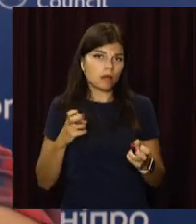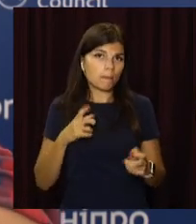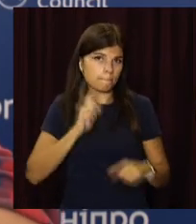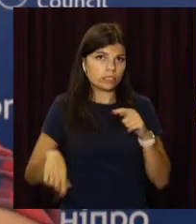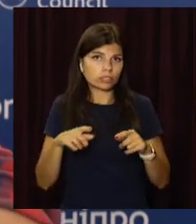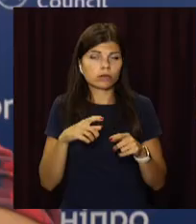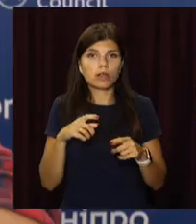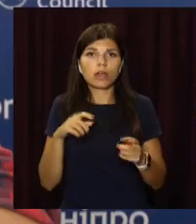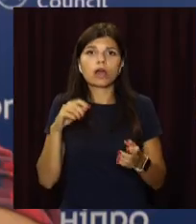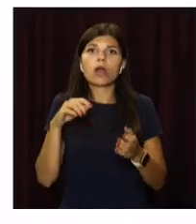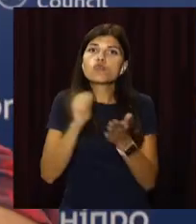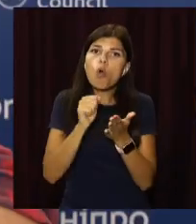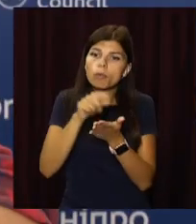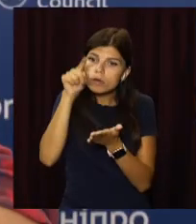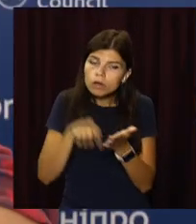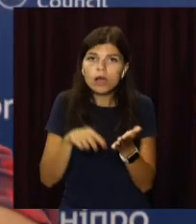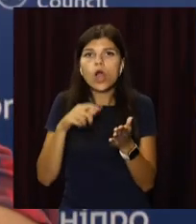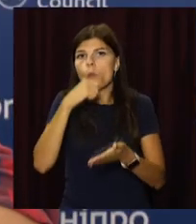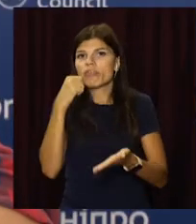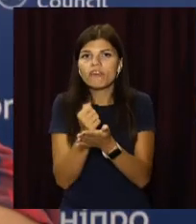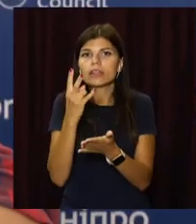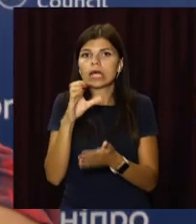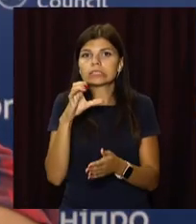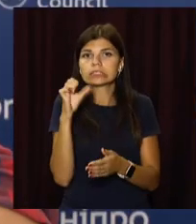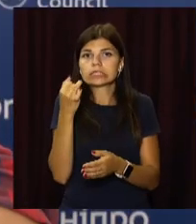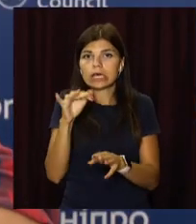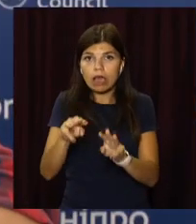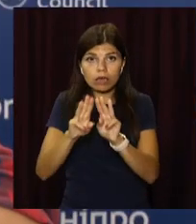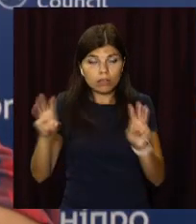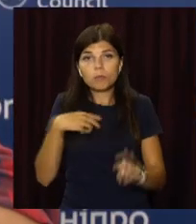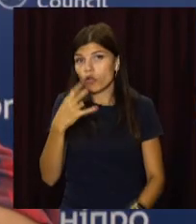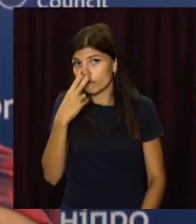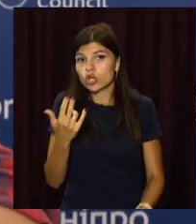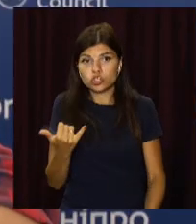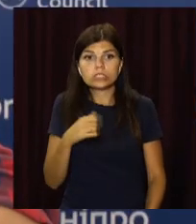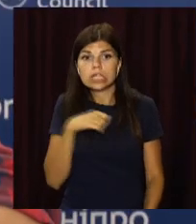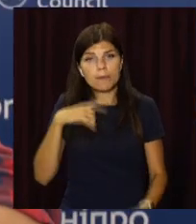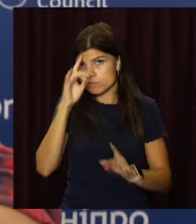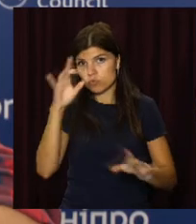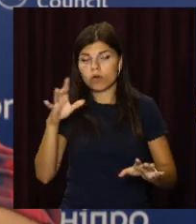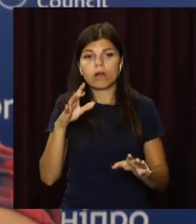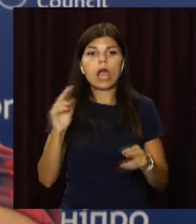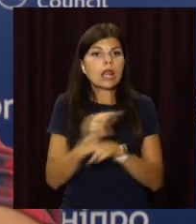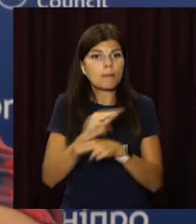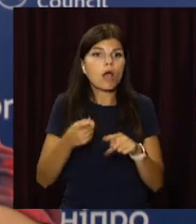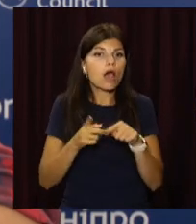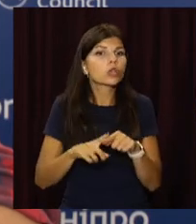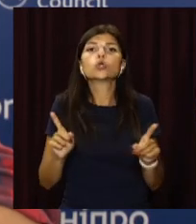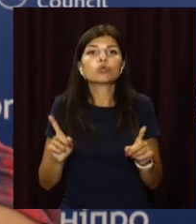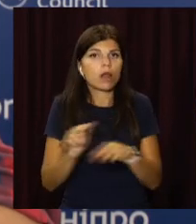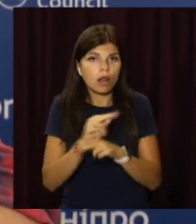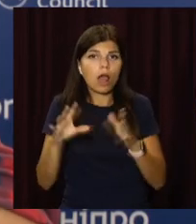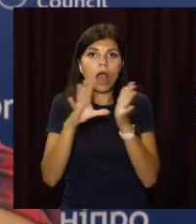документів, підтвердити їх на сайті. Зараз ми бачимо тенденцію, що одне з самих популярних видів ремонтів – це ремонт електромереж,